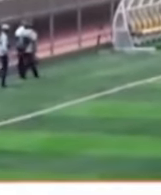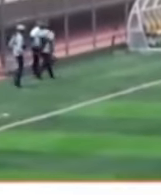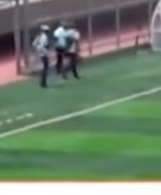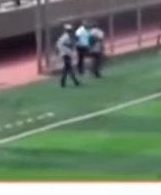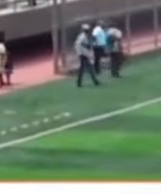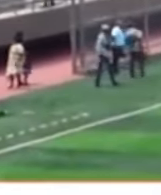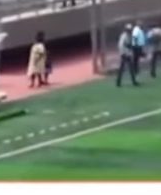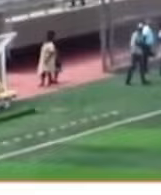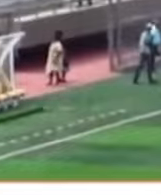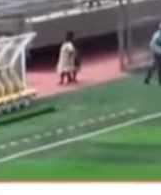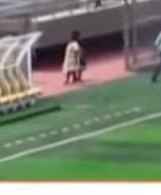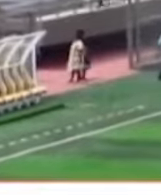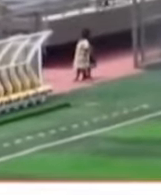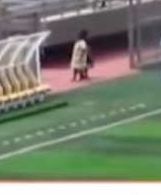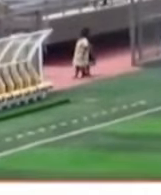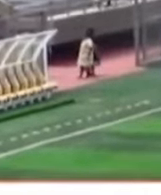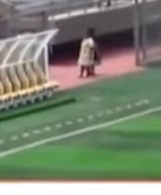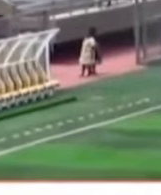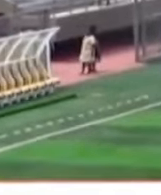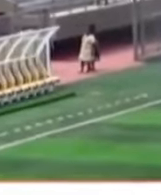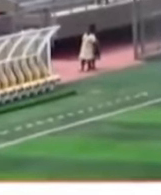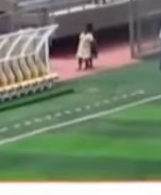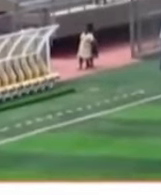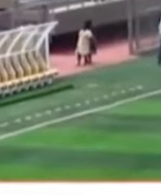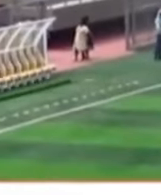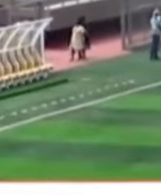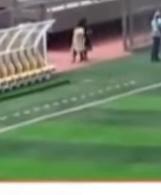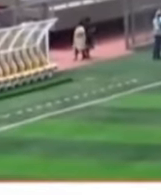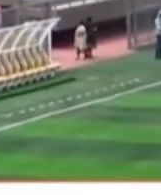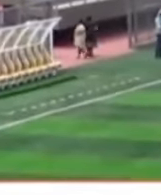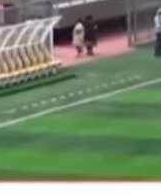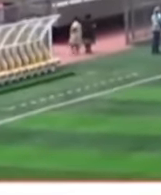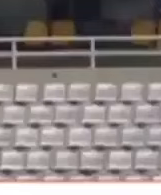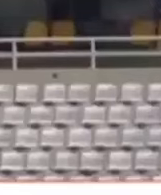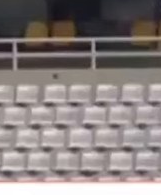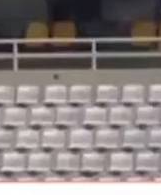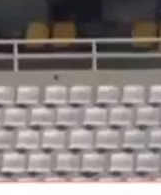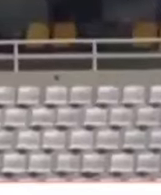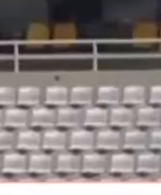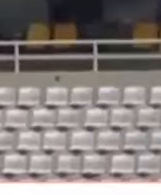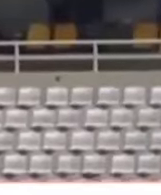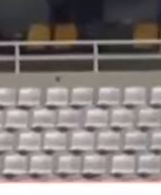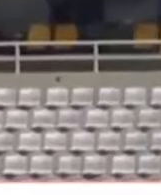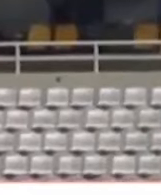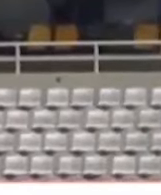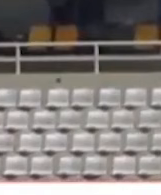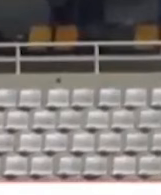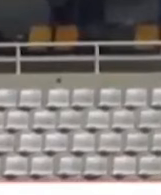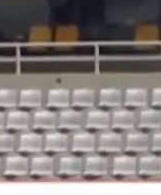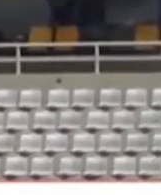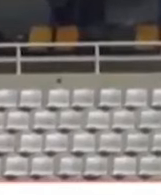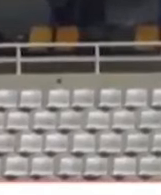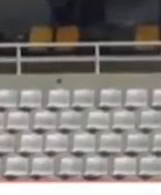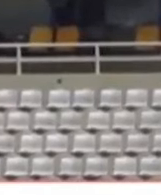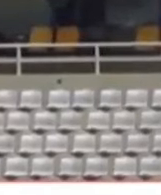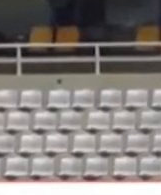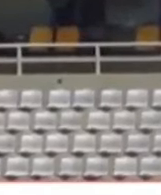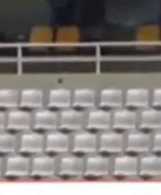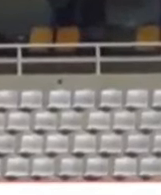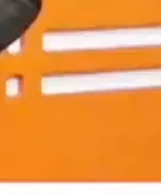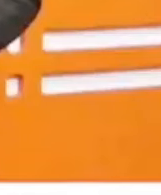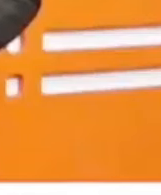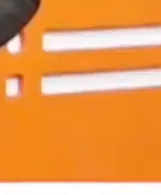n'ekitundu mu mitendera egy'enjawulo okuli executive boxes nga y'abantu abiri VVIP VIP ne